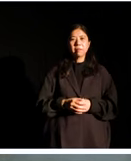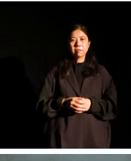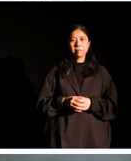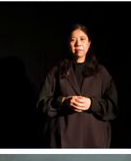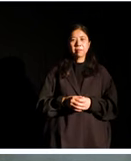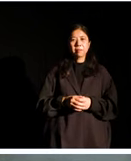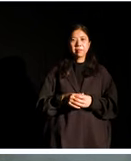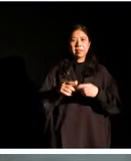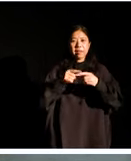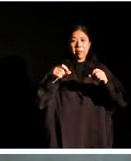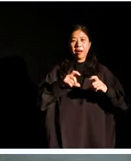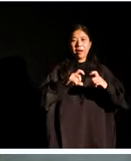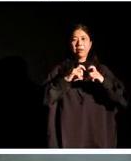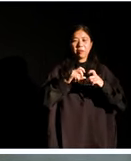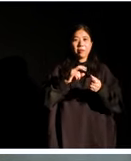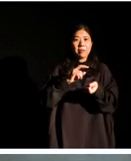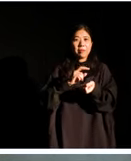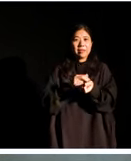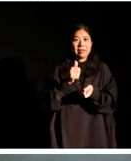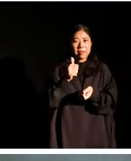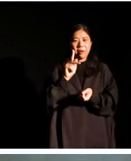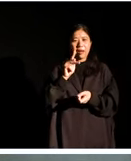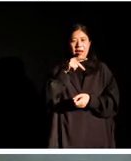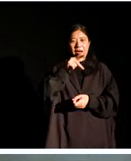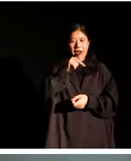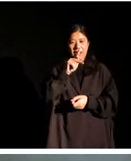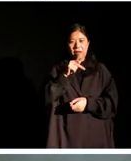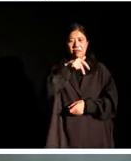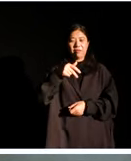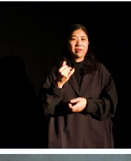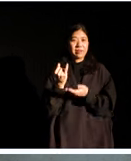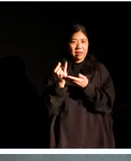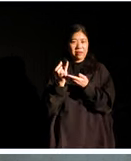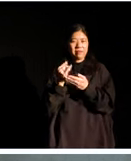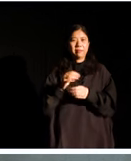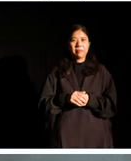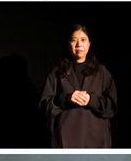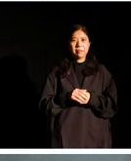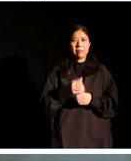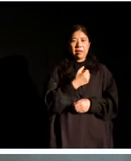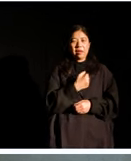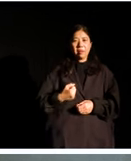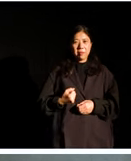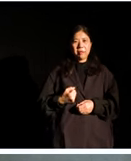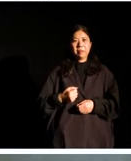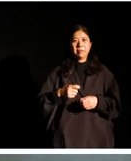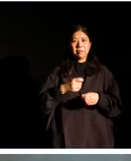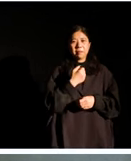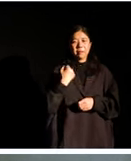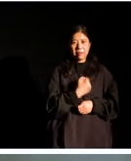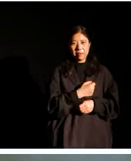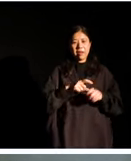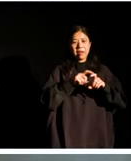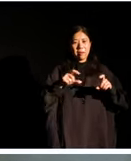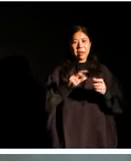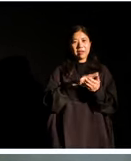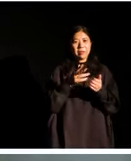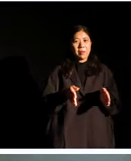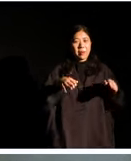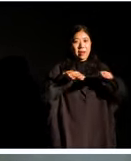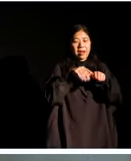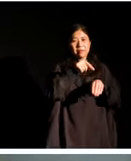法人ジャパンハーとお医者様のかず子様と姫平和記念資料官館長の不満長慶